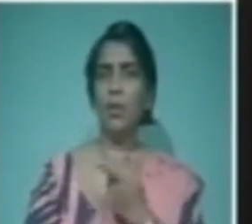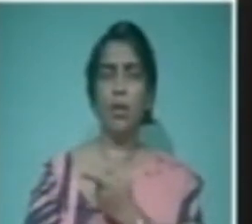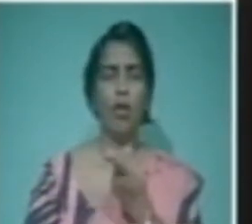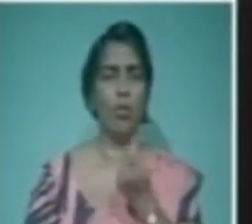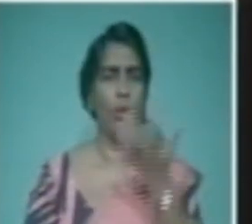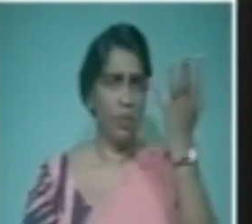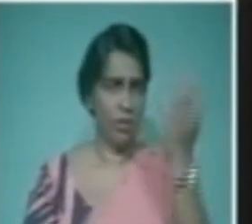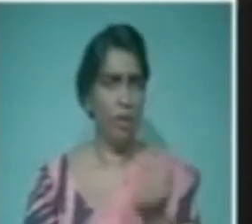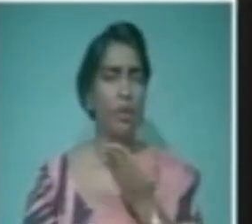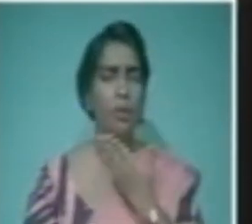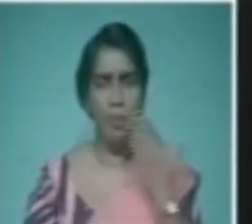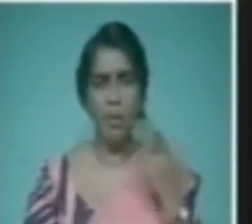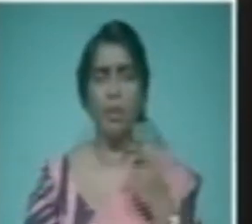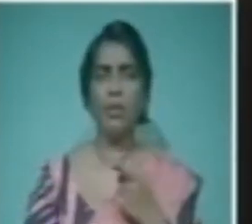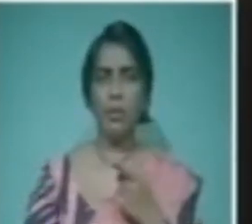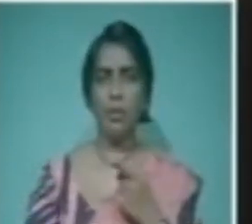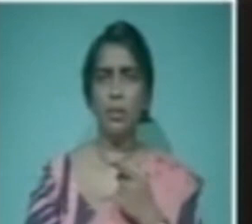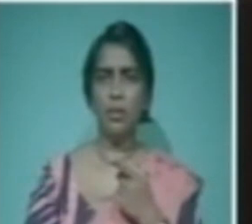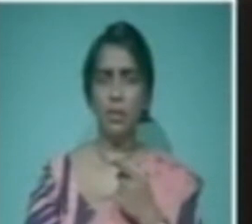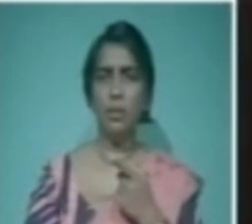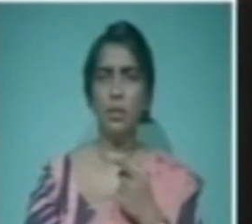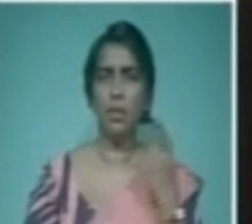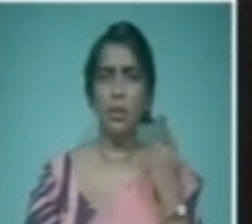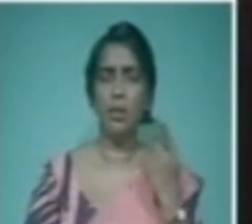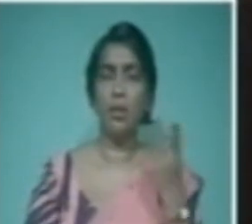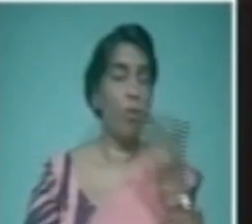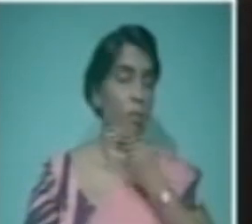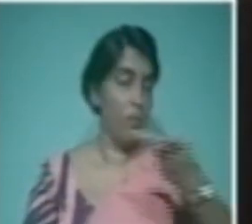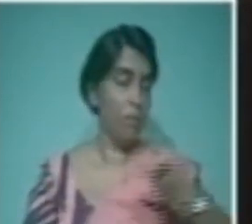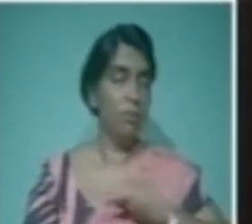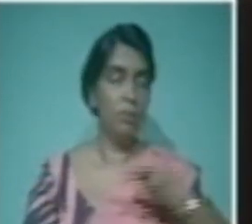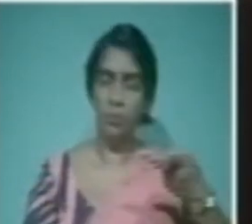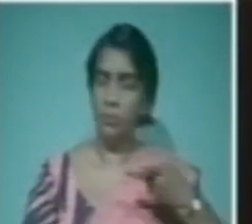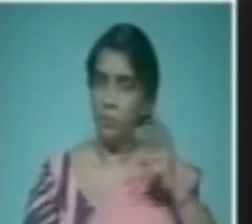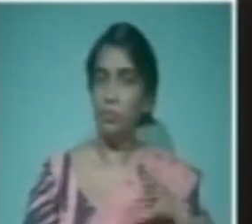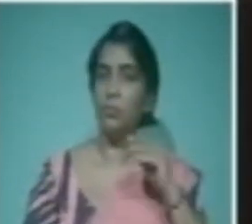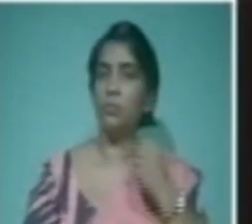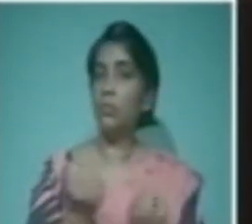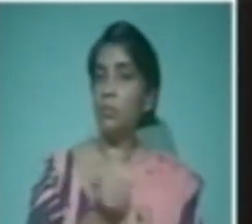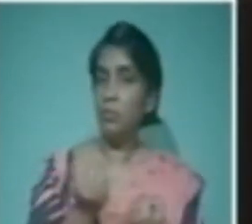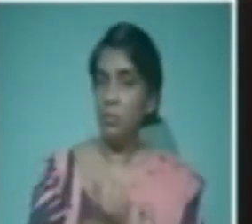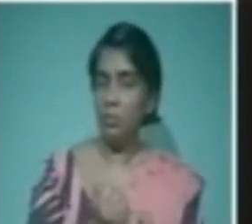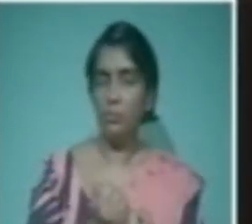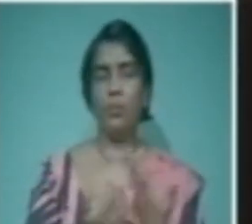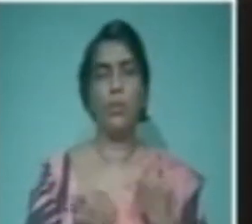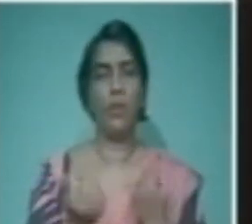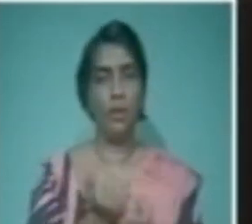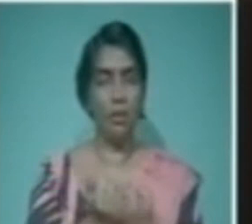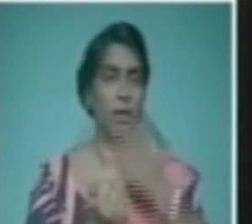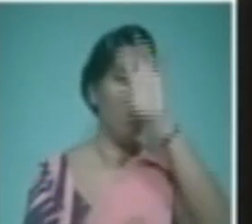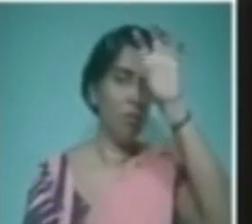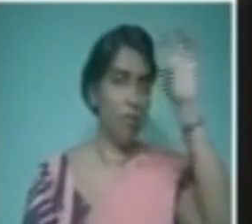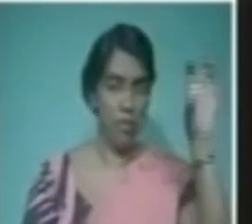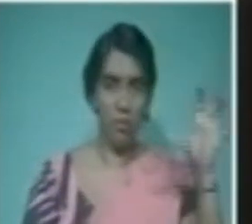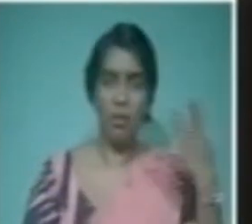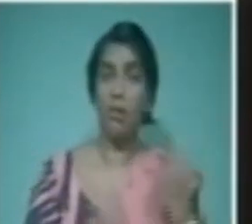tibenawa with your bilateral donors dviparshaviya ආධාරක රාජ්‍යයන් සහ ආධාරක රටවල්